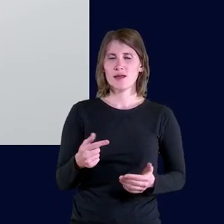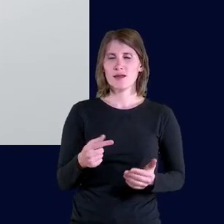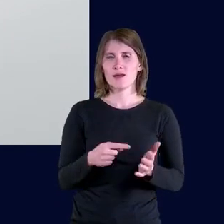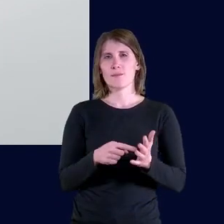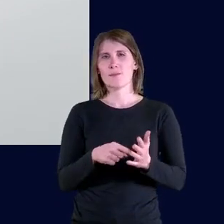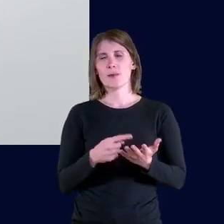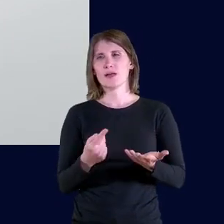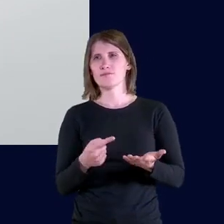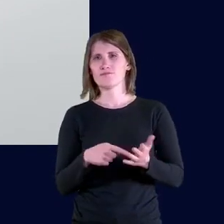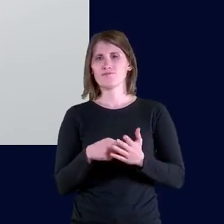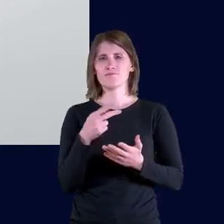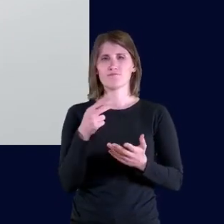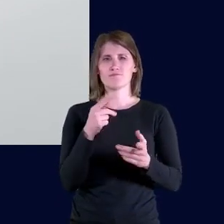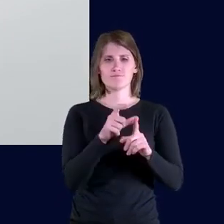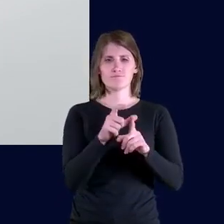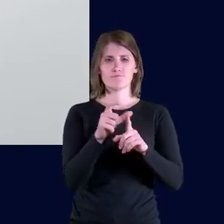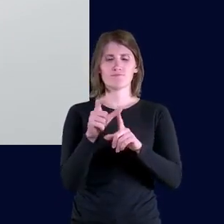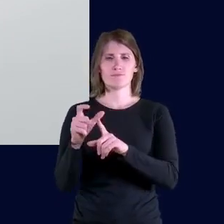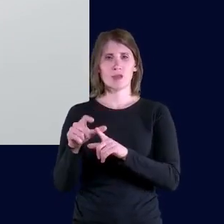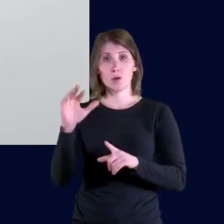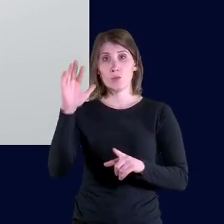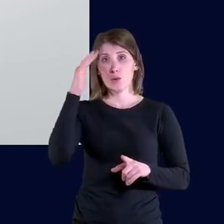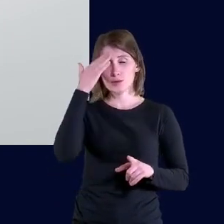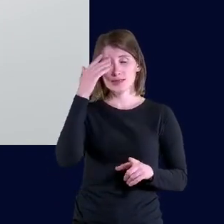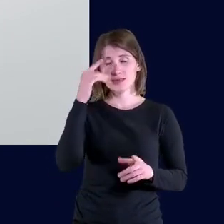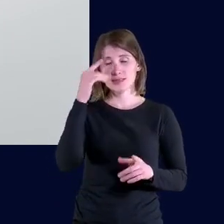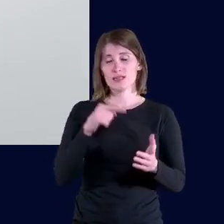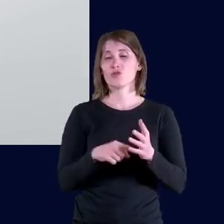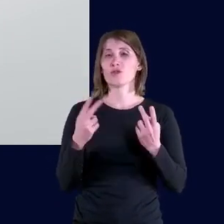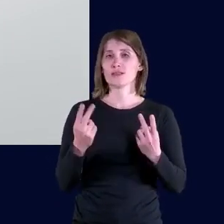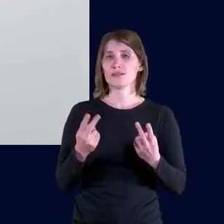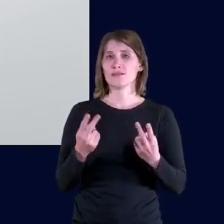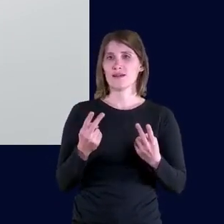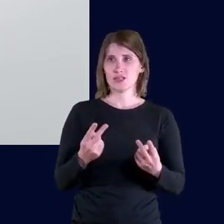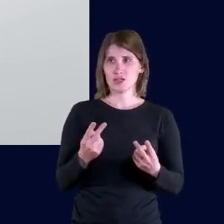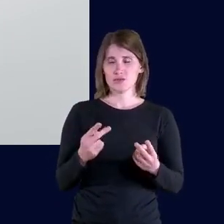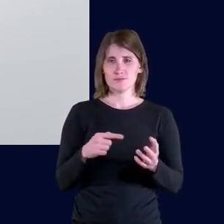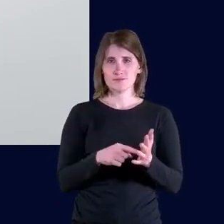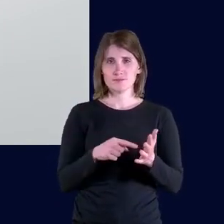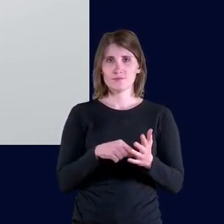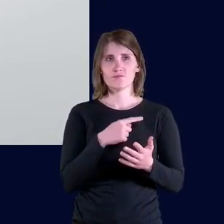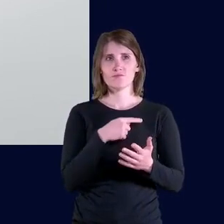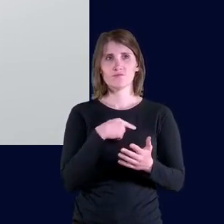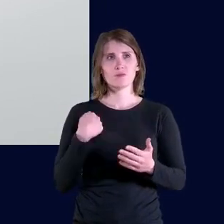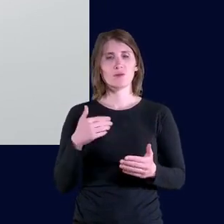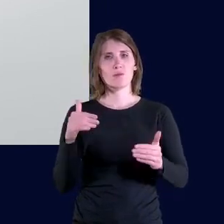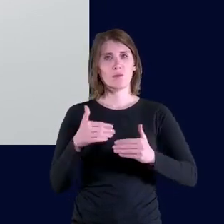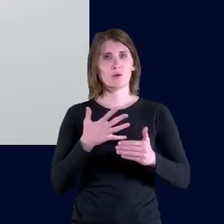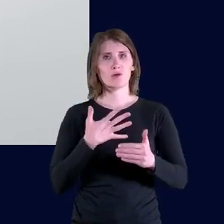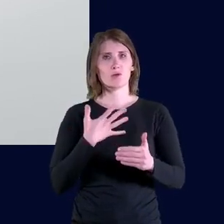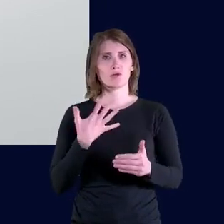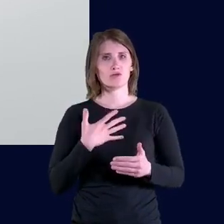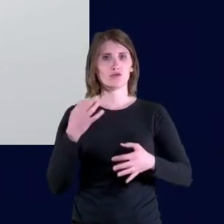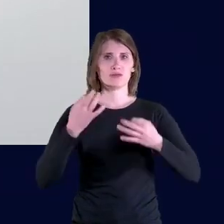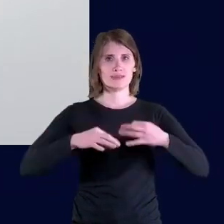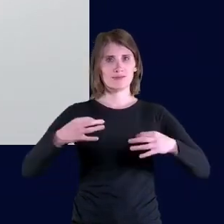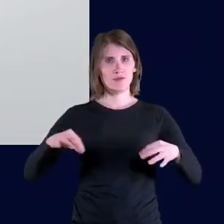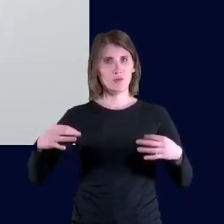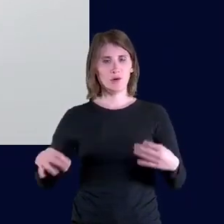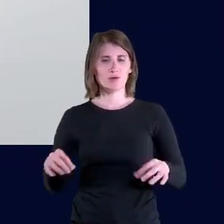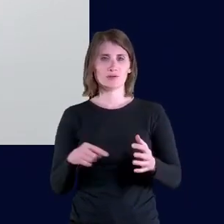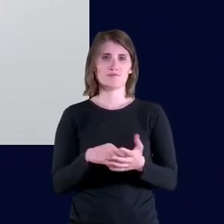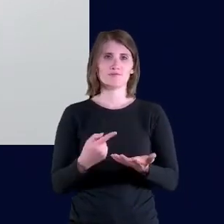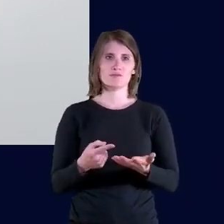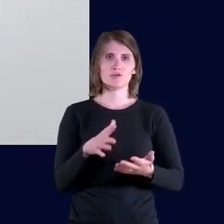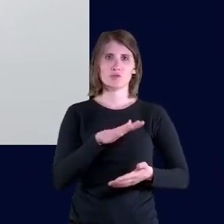pewnych terminów jest ważna do tego żebyśmy mogli czuć się swobodnie żebyśmy mogli na